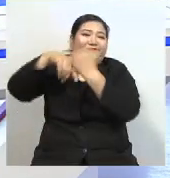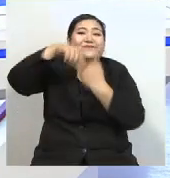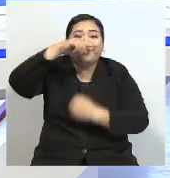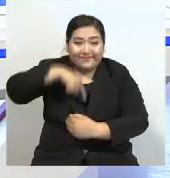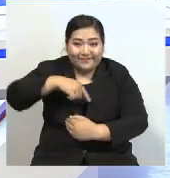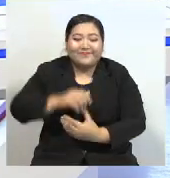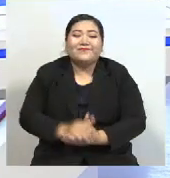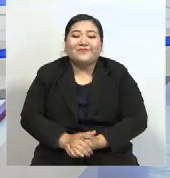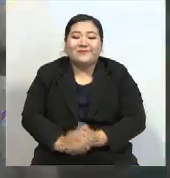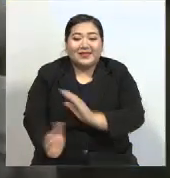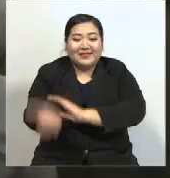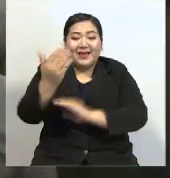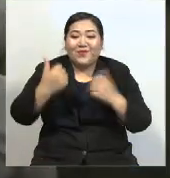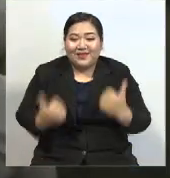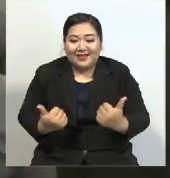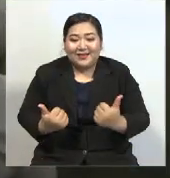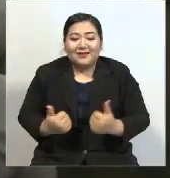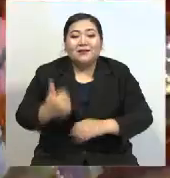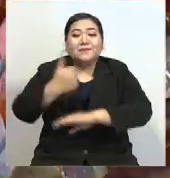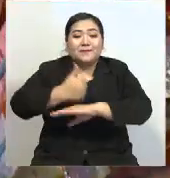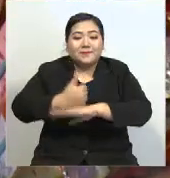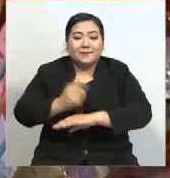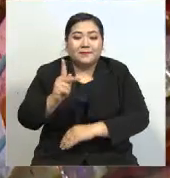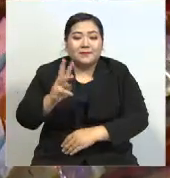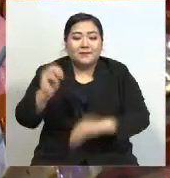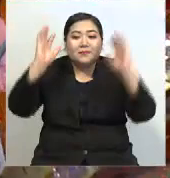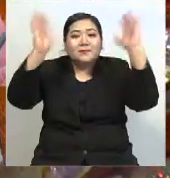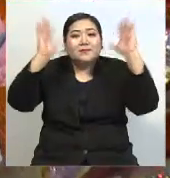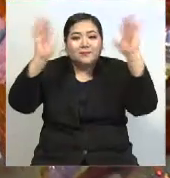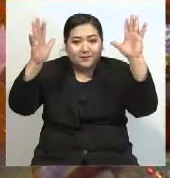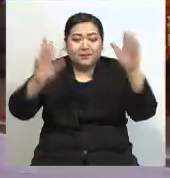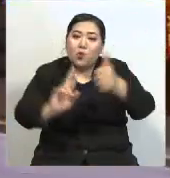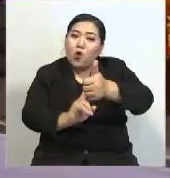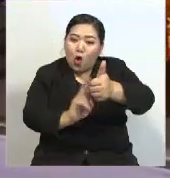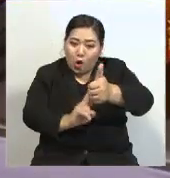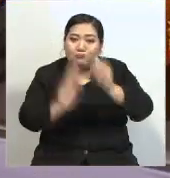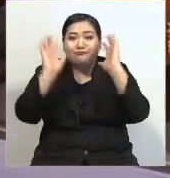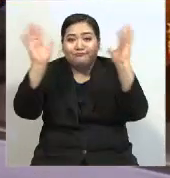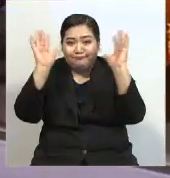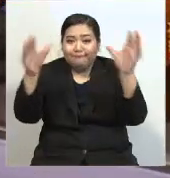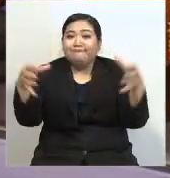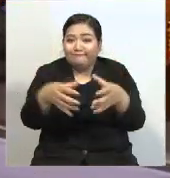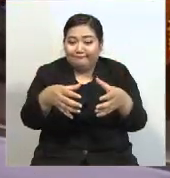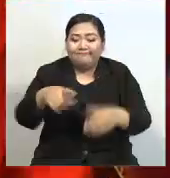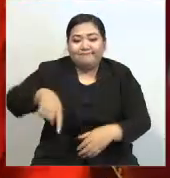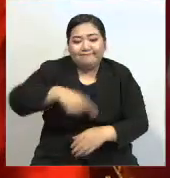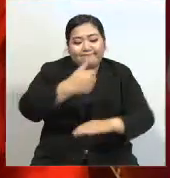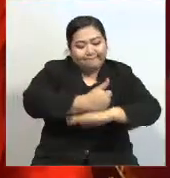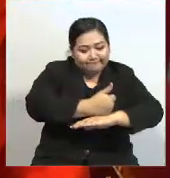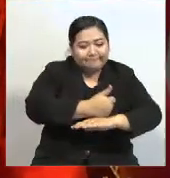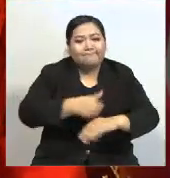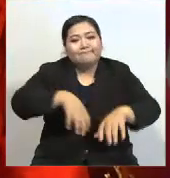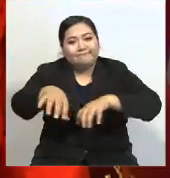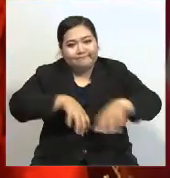ึ่งช่วงเช้าที่ผ่านมานะคะพลโทสรรเสริญแก้วกำเนิดอธิบดีกรมประชาสัมพันธ์พร้อมด้วยรองอธิบดีกรมประชาสัมพันธ์นำผู้บริหาร